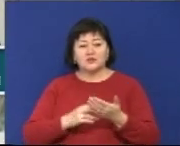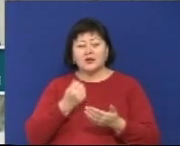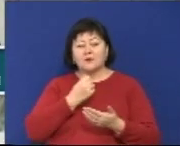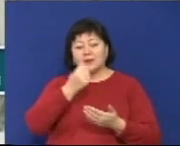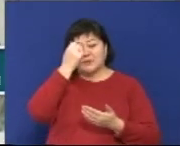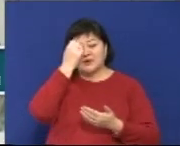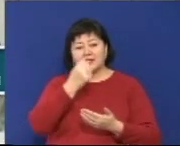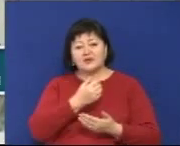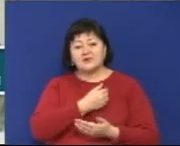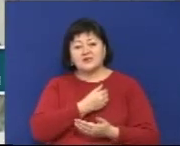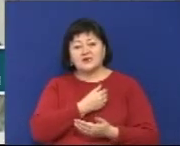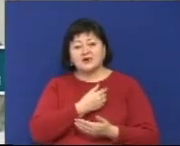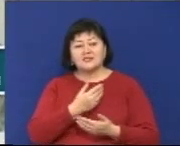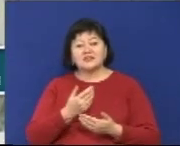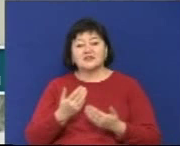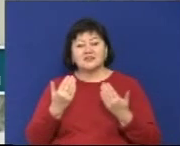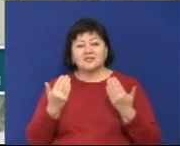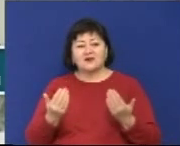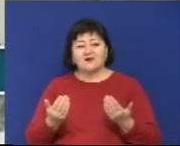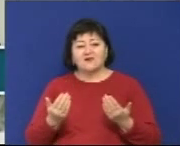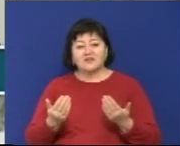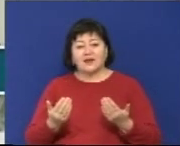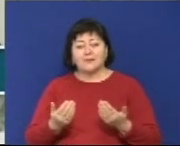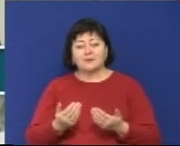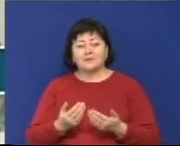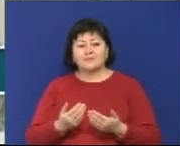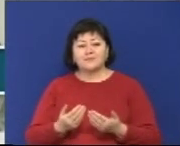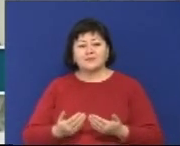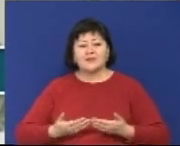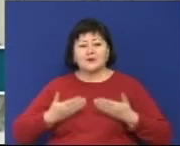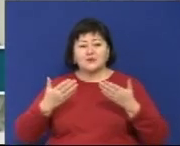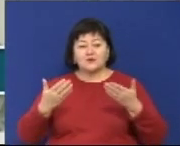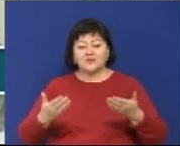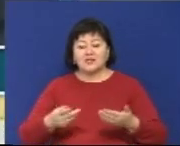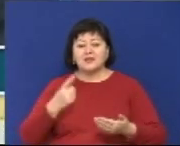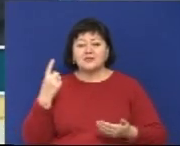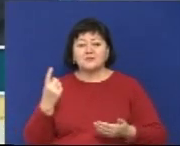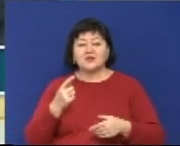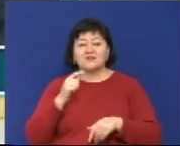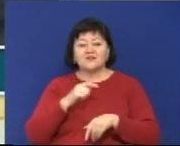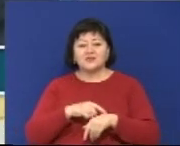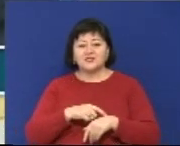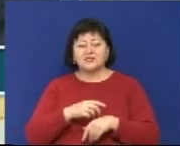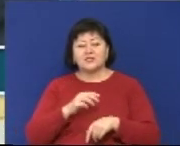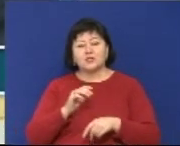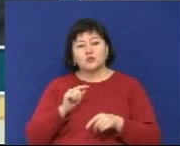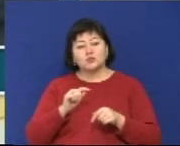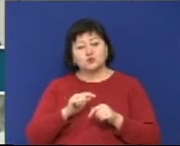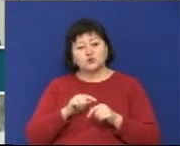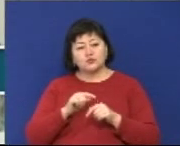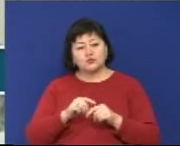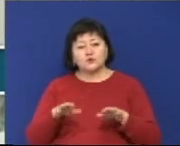теплый прием, который, гостеприимство, которое было оказано нам. Мы с первого часа пребывания в Казахстане себя чувствуем как